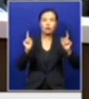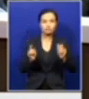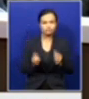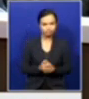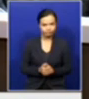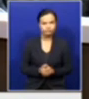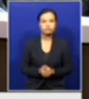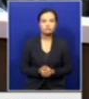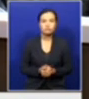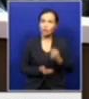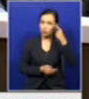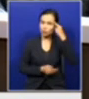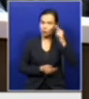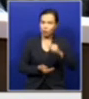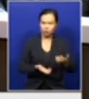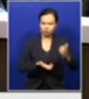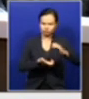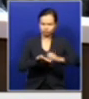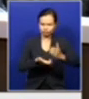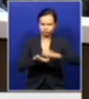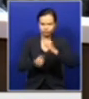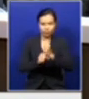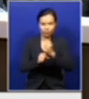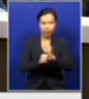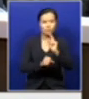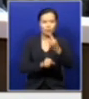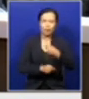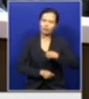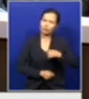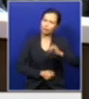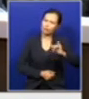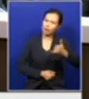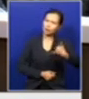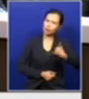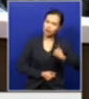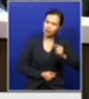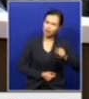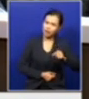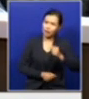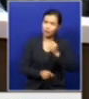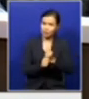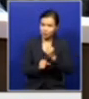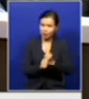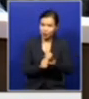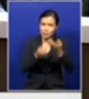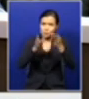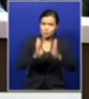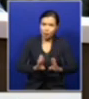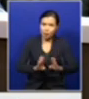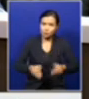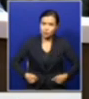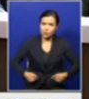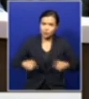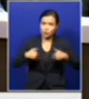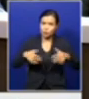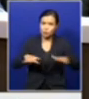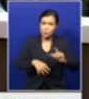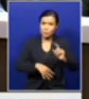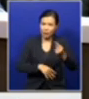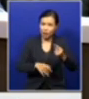เป็นการบูรณาการทำงานแบบใหม่ค่ะดิฉันไม่แน่ใจว่านี่คือการทำงานแบบ New Normal ของรัฐบาลหรือเปล่